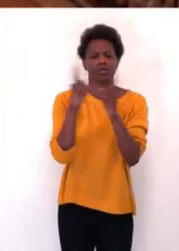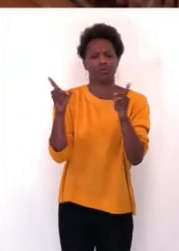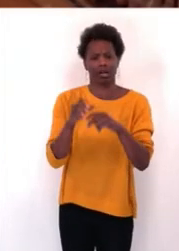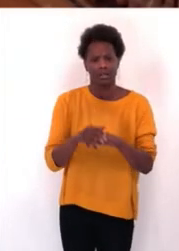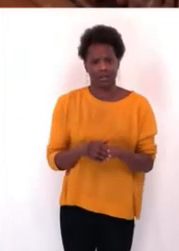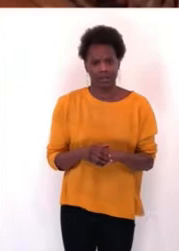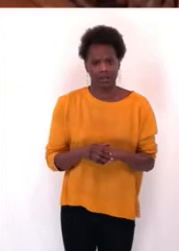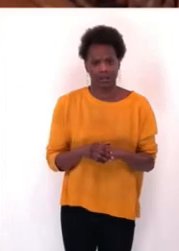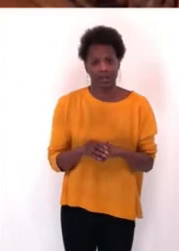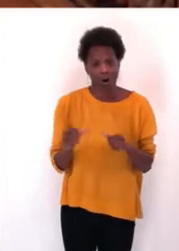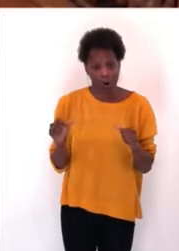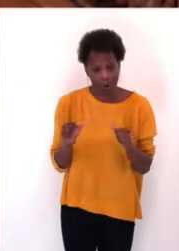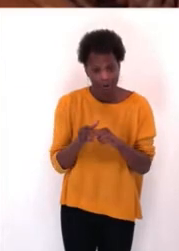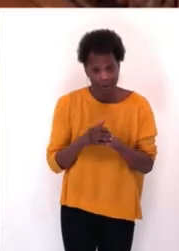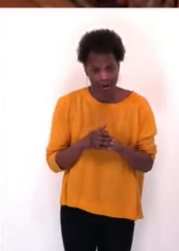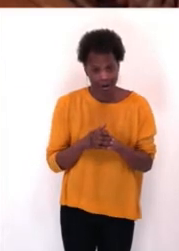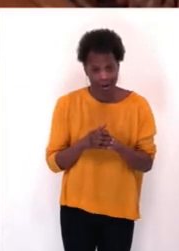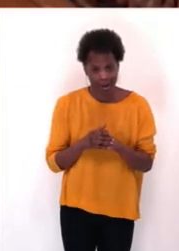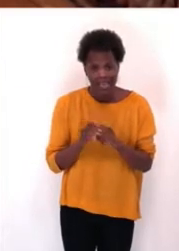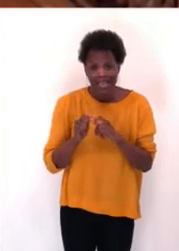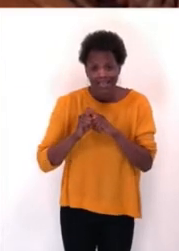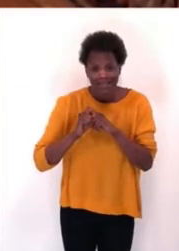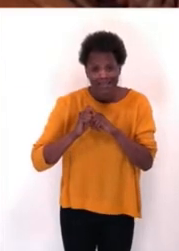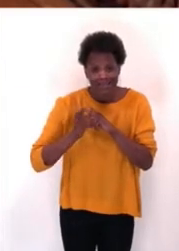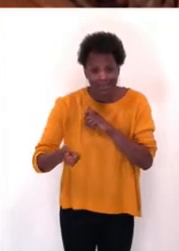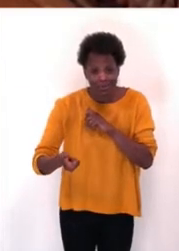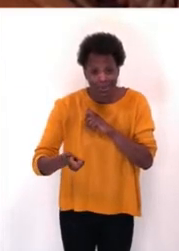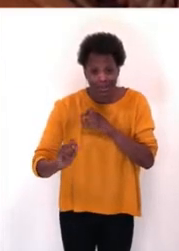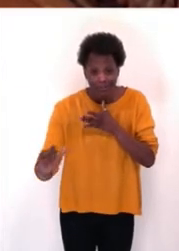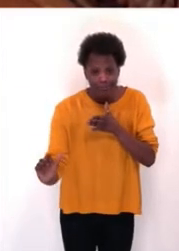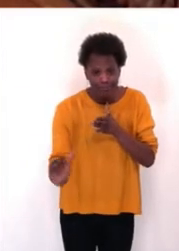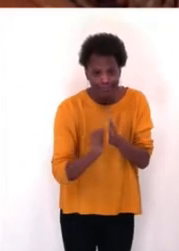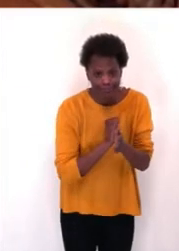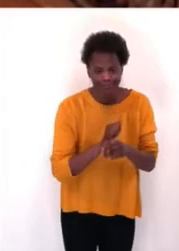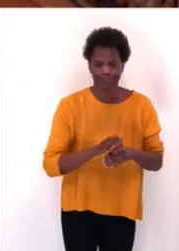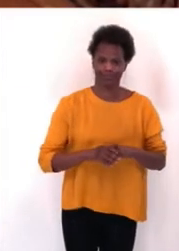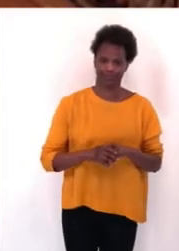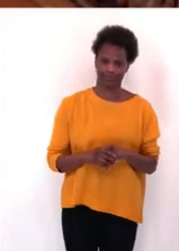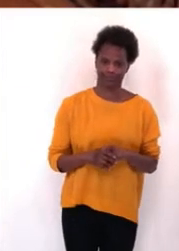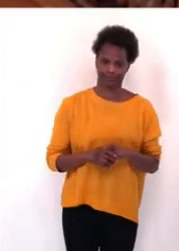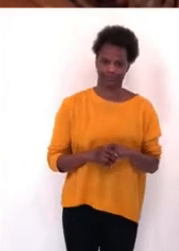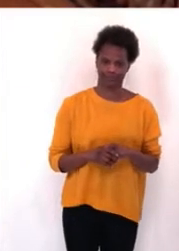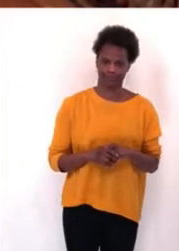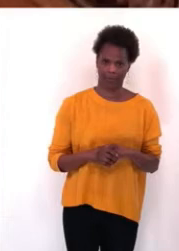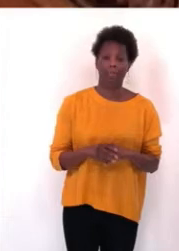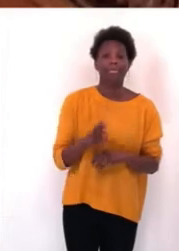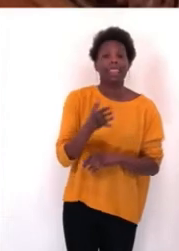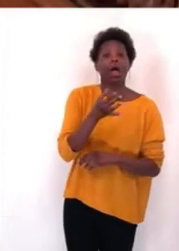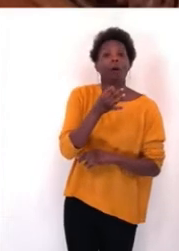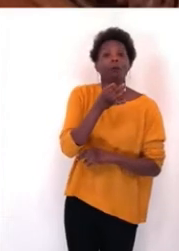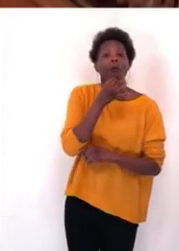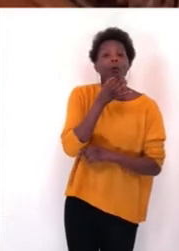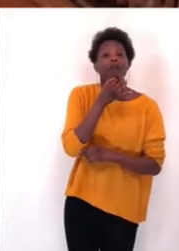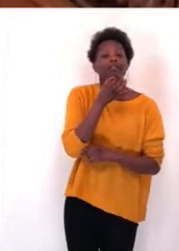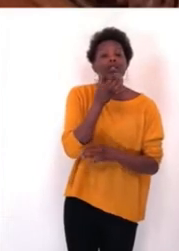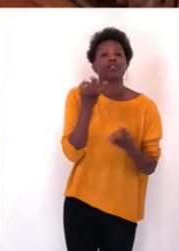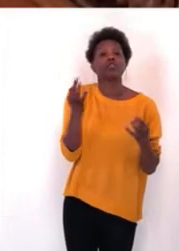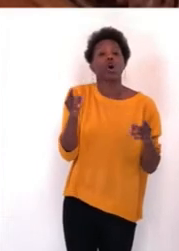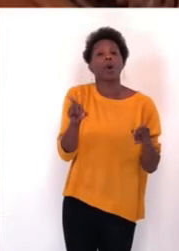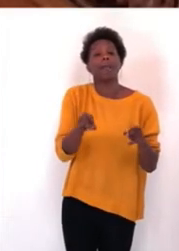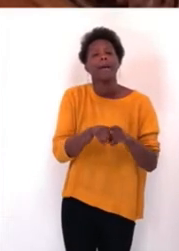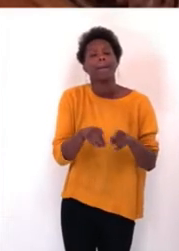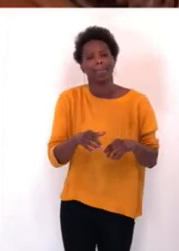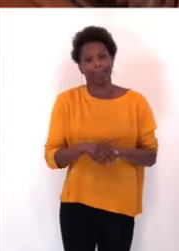qui existaient. Et au passage, je me permettrai de corriger Madame l'adjointe en charge de la